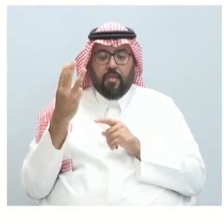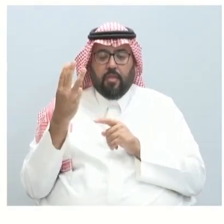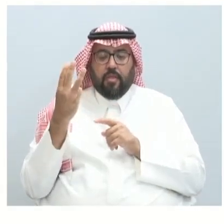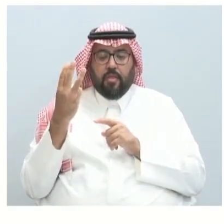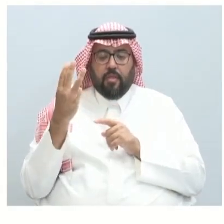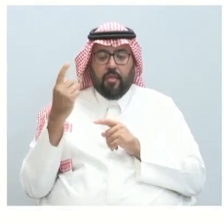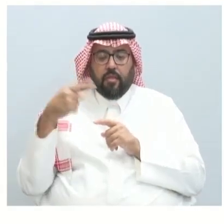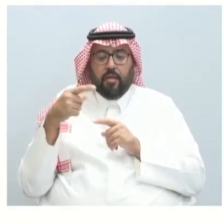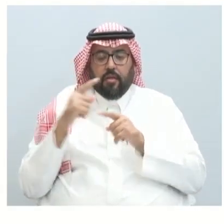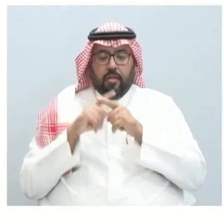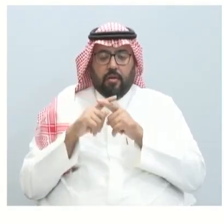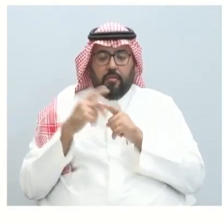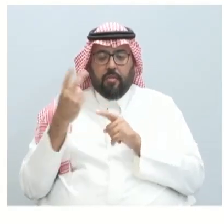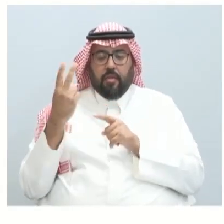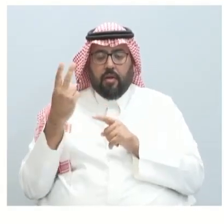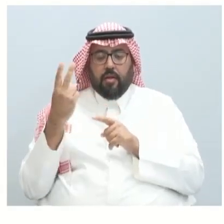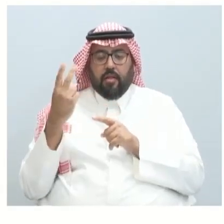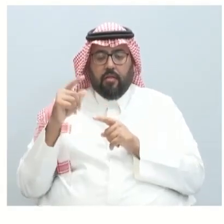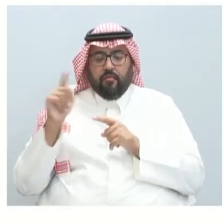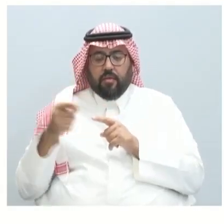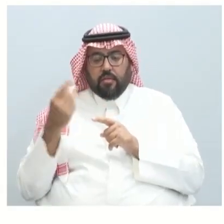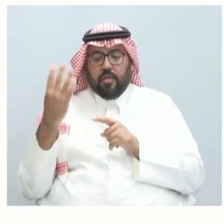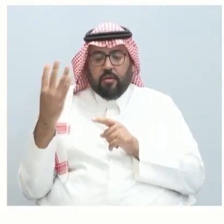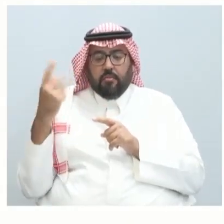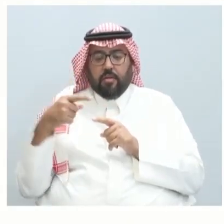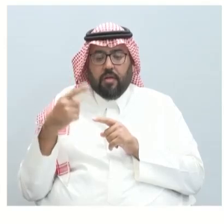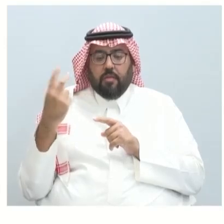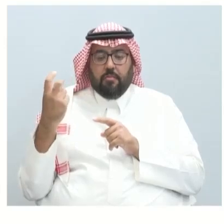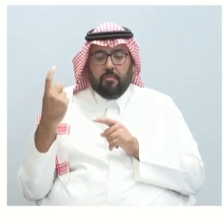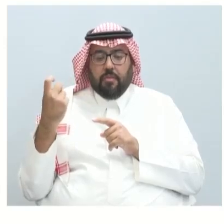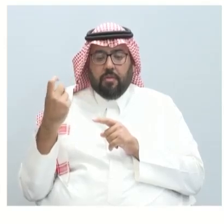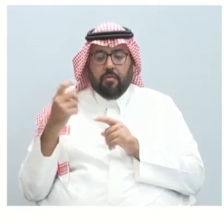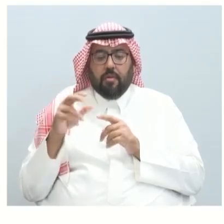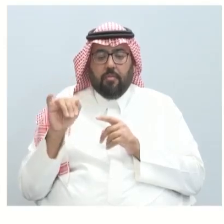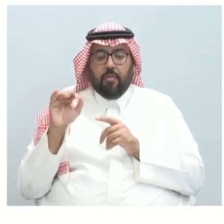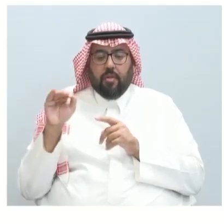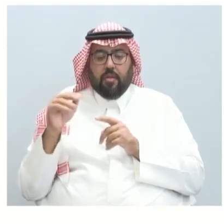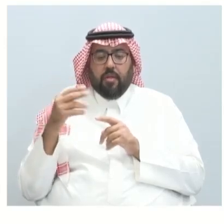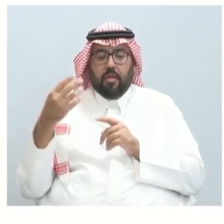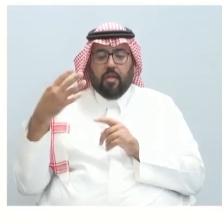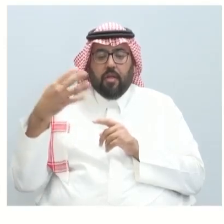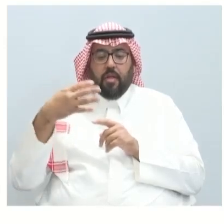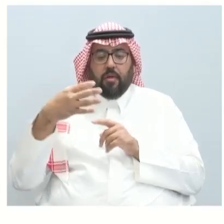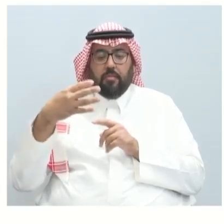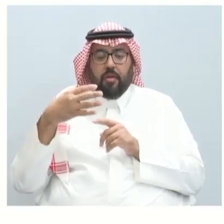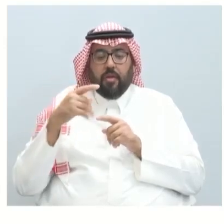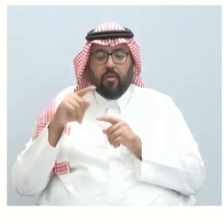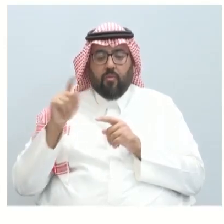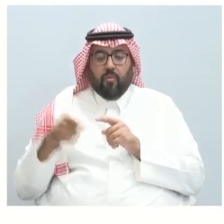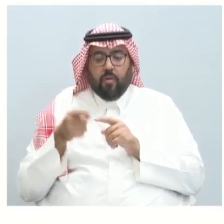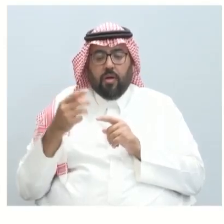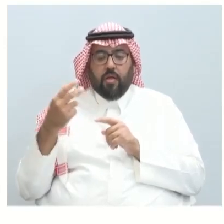وطاء ثلاثه فاصله اربعه عشر جزءا من مئه فسيكون المحيط اربعين وثمانيه من عشره